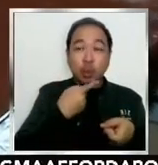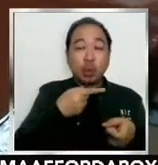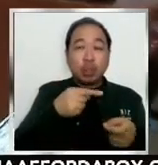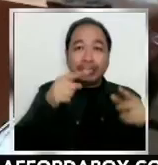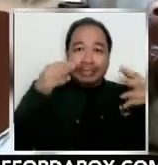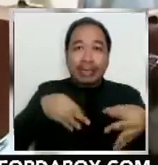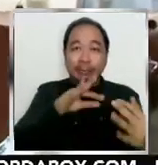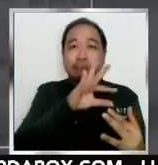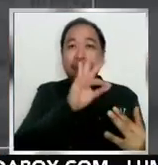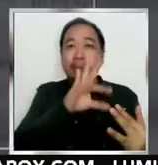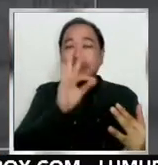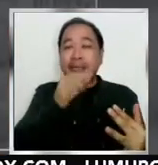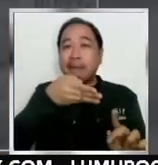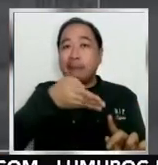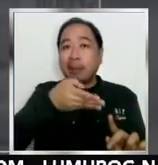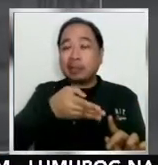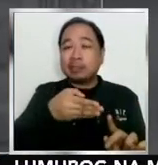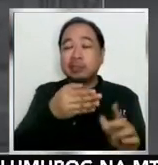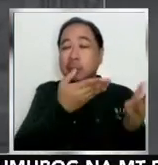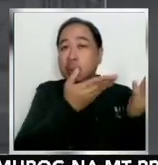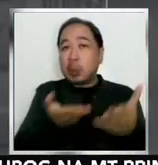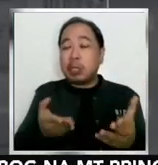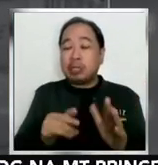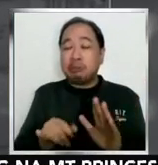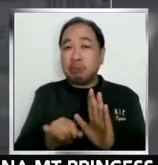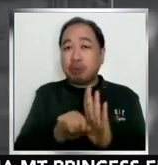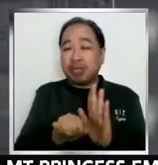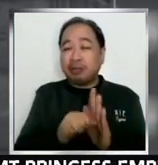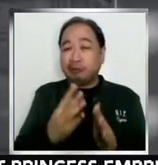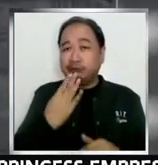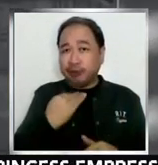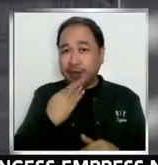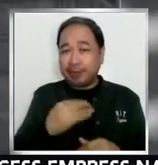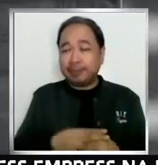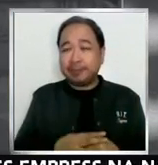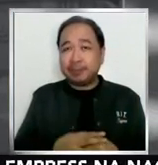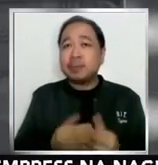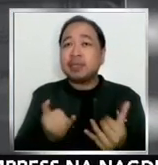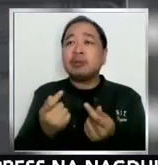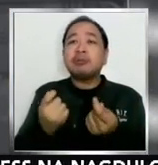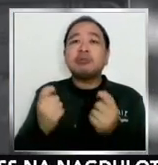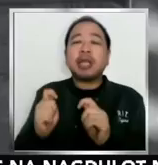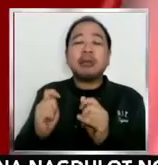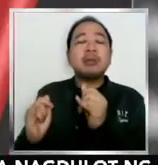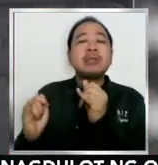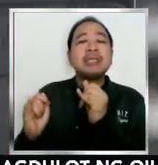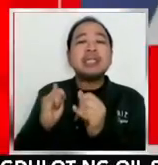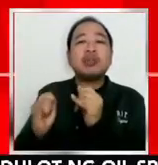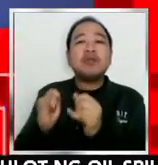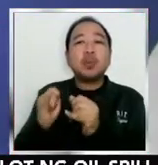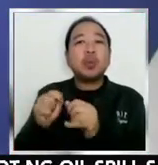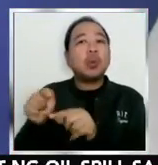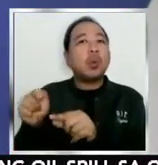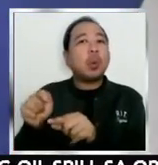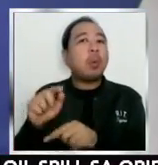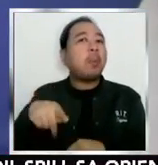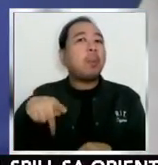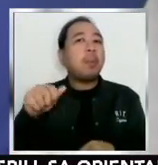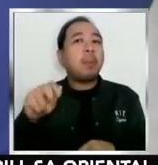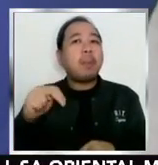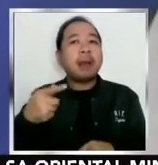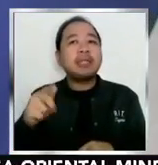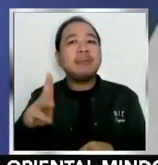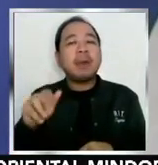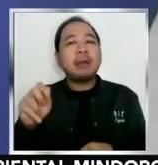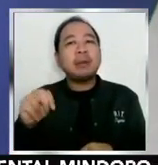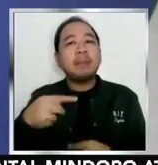ng GMA Integrated News na makuha ang panig ng Pangulo, ni Yusek Panganiban at ng tatlong nabanggit na kumpanya. Ang sabi naman